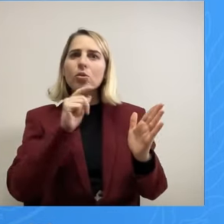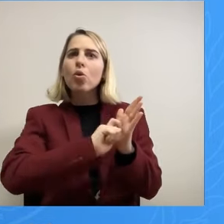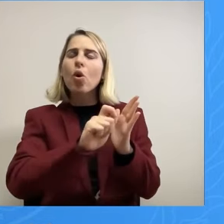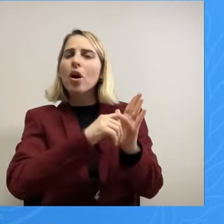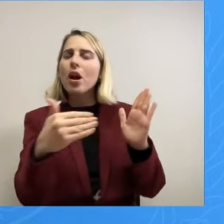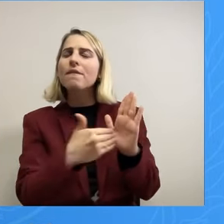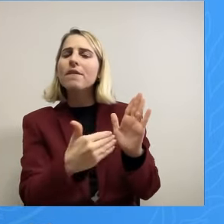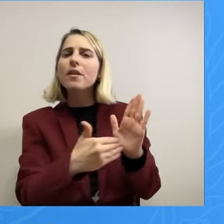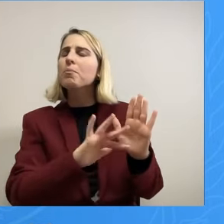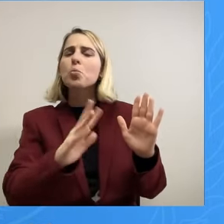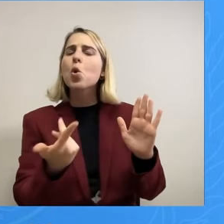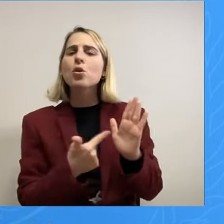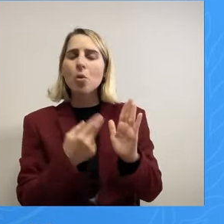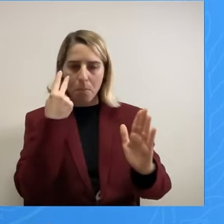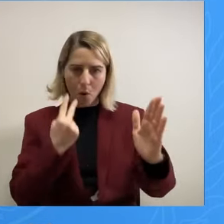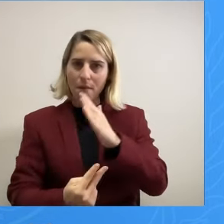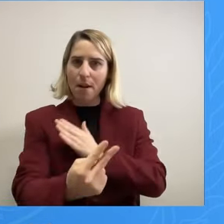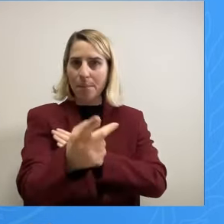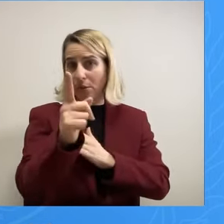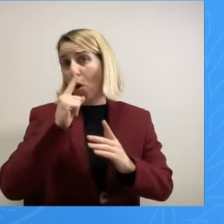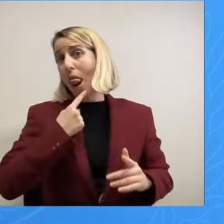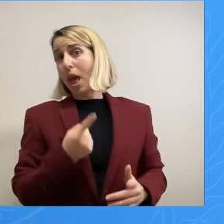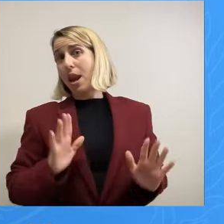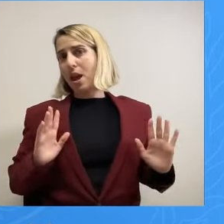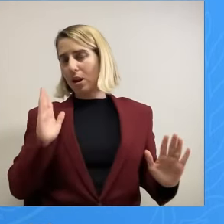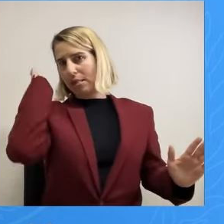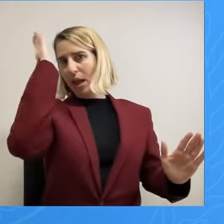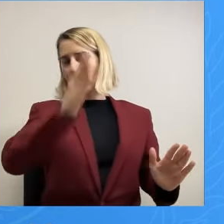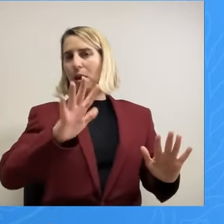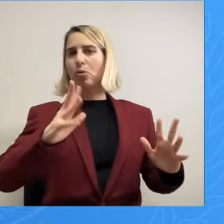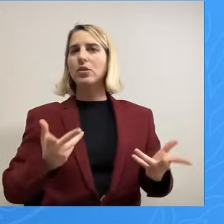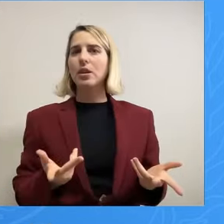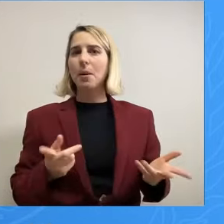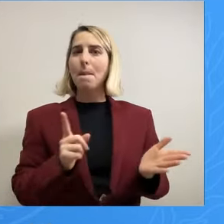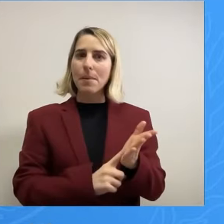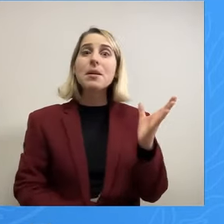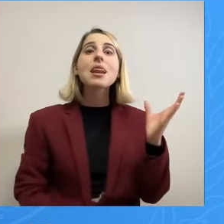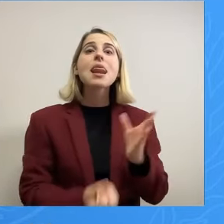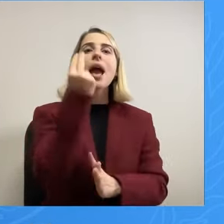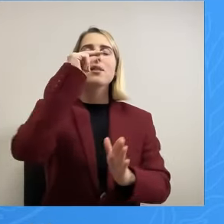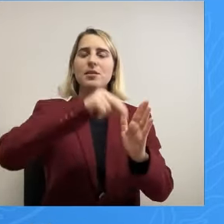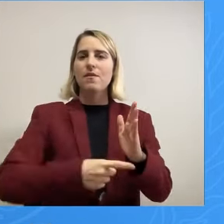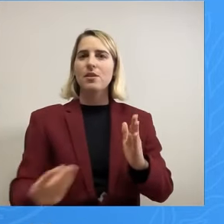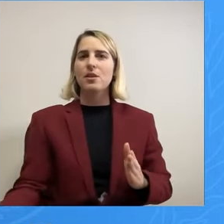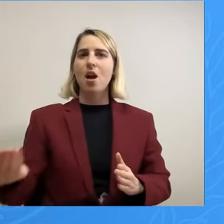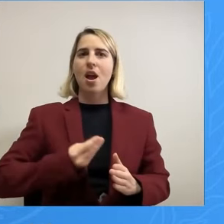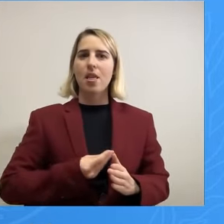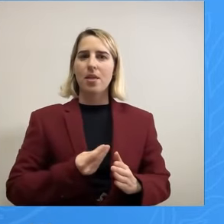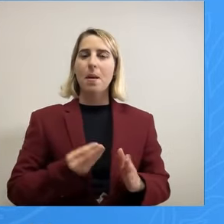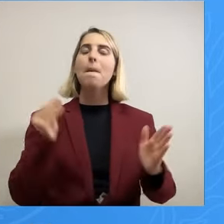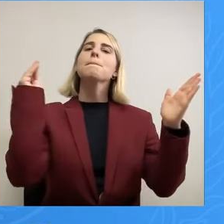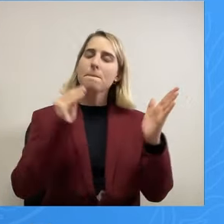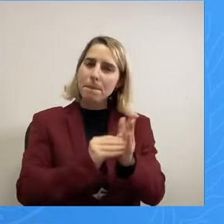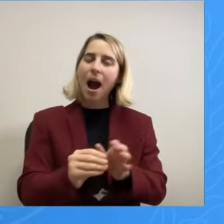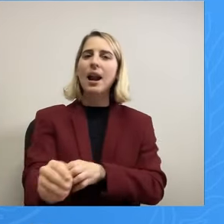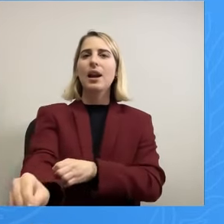Γιατί προβλέπεται, έτσι καταγγέλουν, έτσι λένε, ότι πρέπει να έρθει νέα σύμβαση και να περάσει από τη